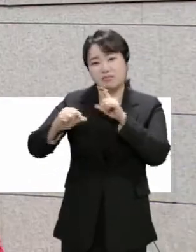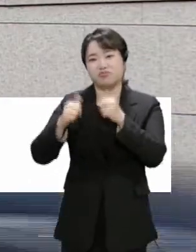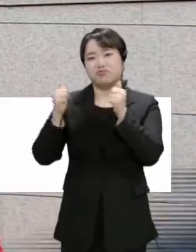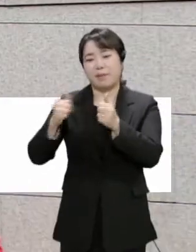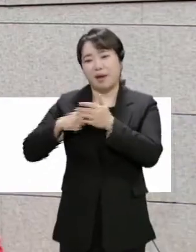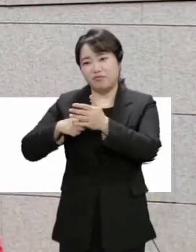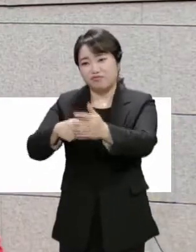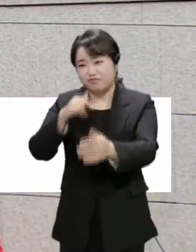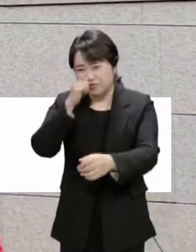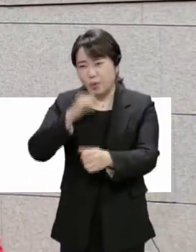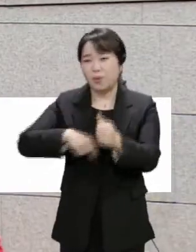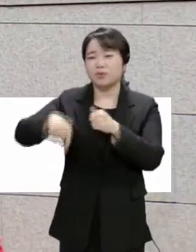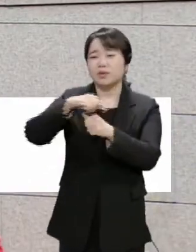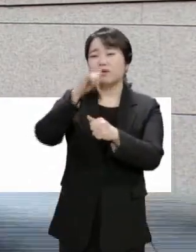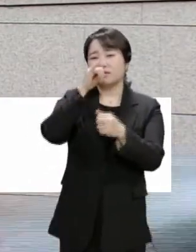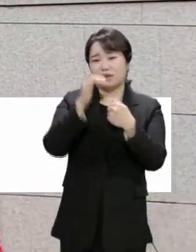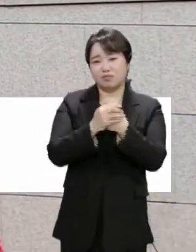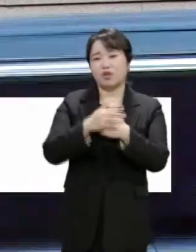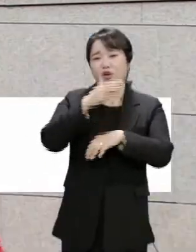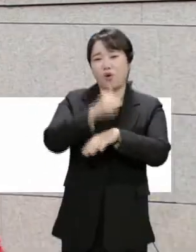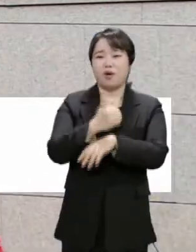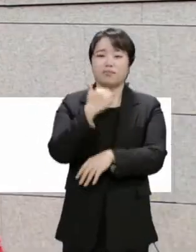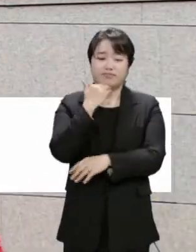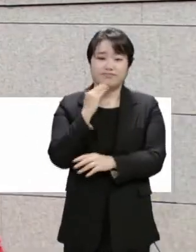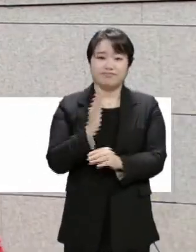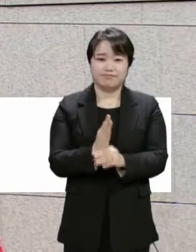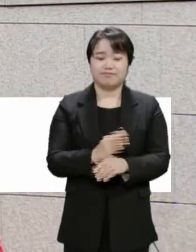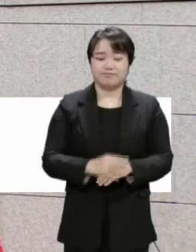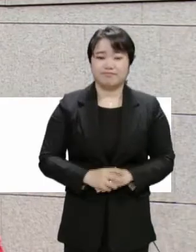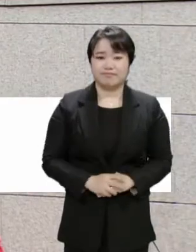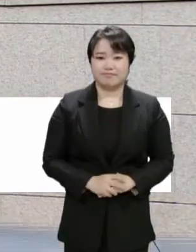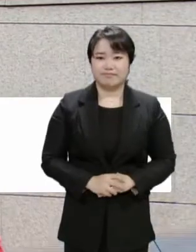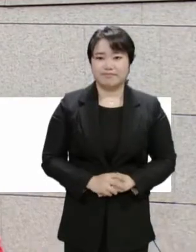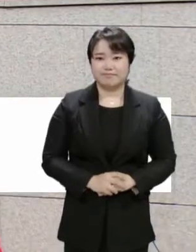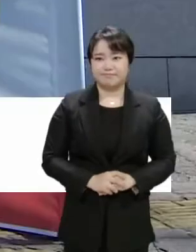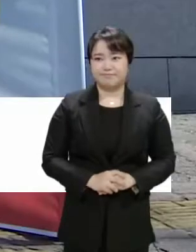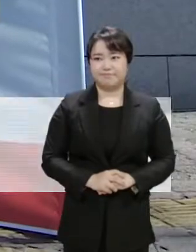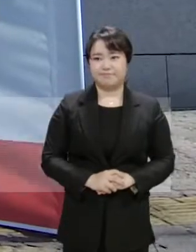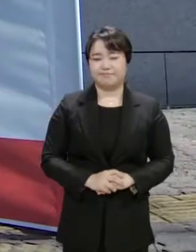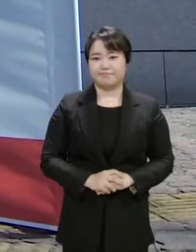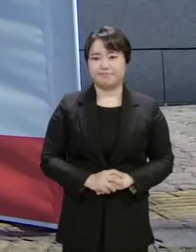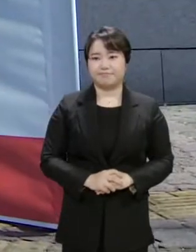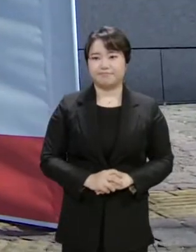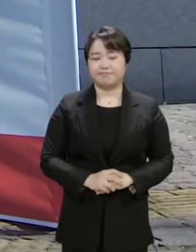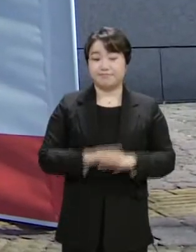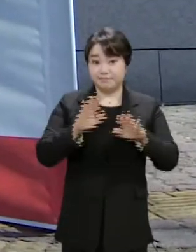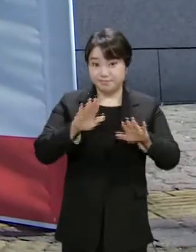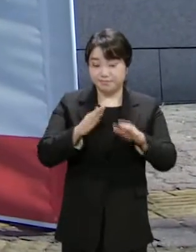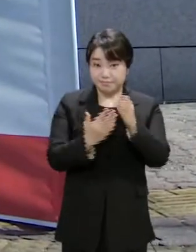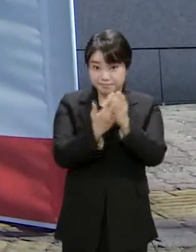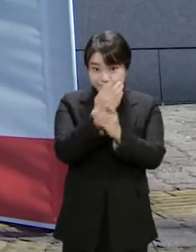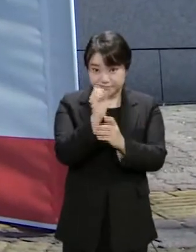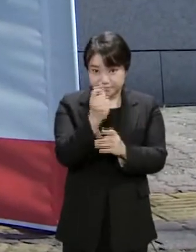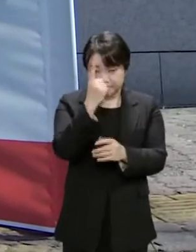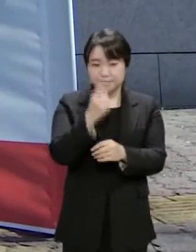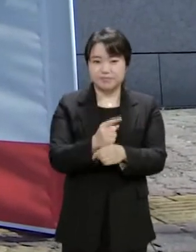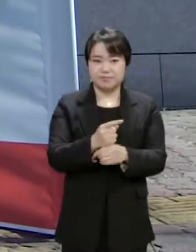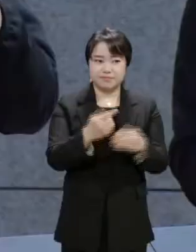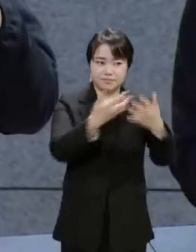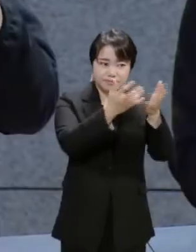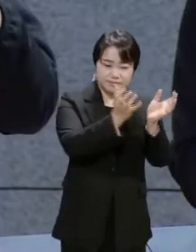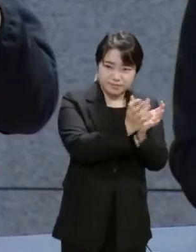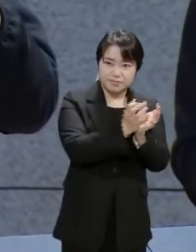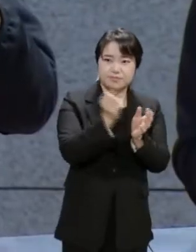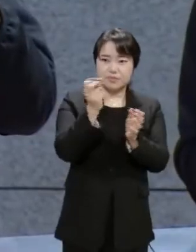있고 그런 상황이 있기 때문에 그 내용 결과를 좀 전부 기다리고 있는 상황입니다. 이번 사안에 대해 해당 노조와